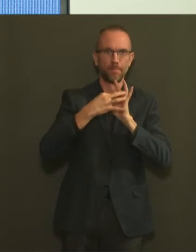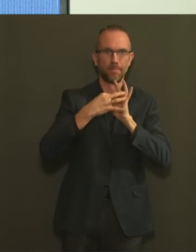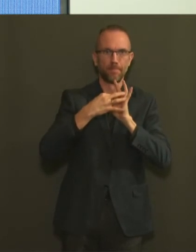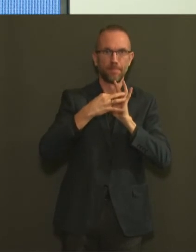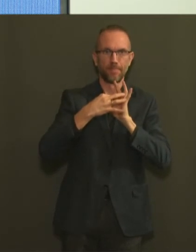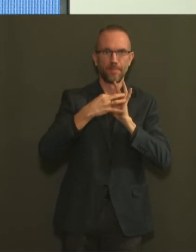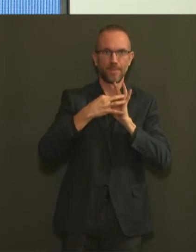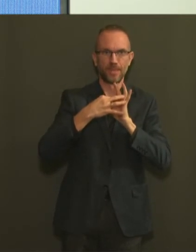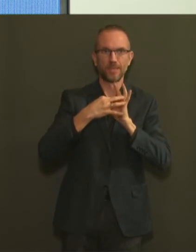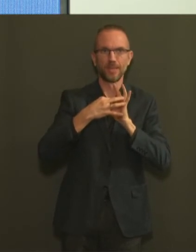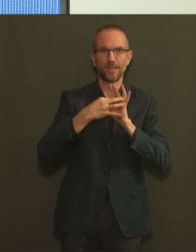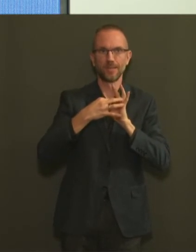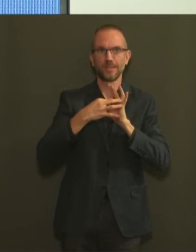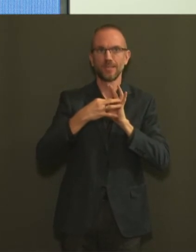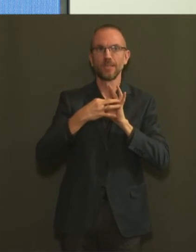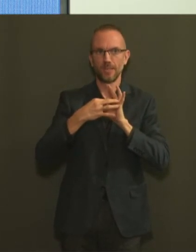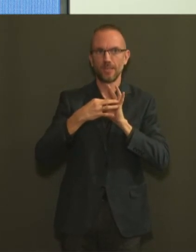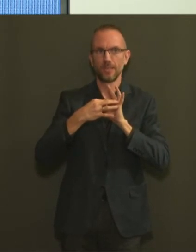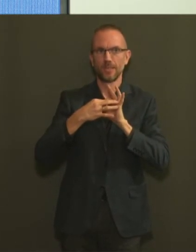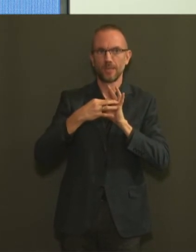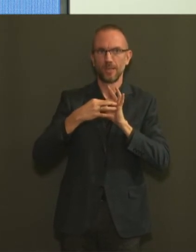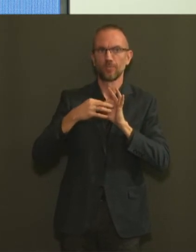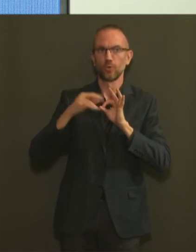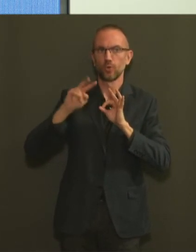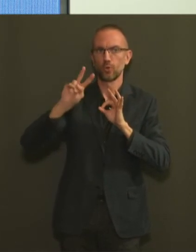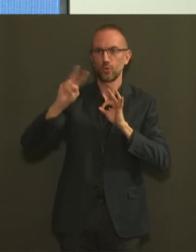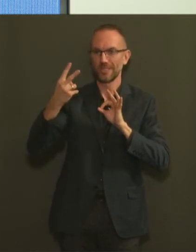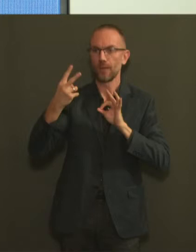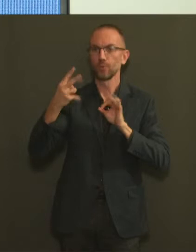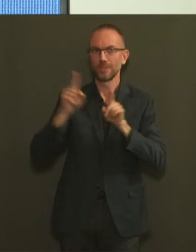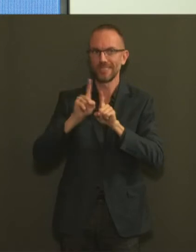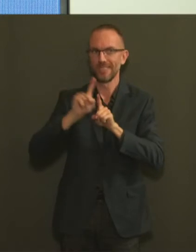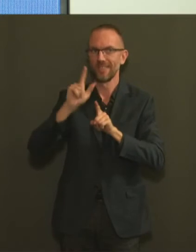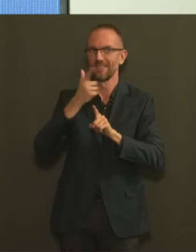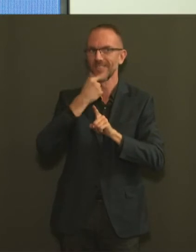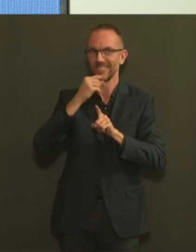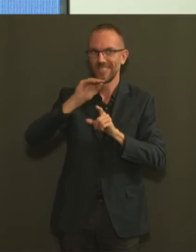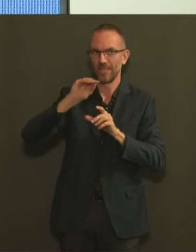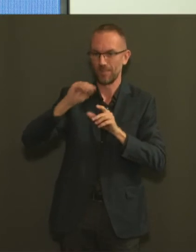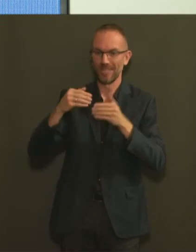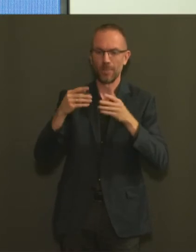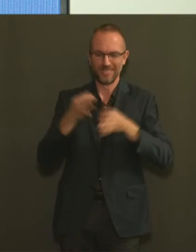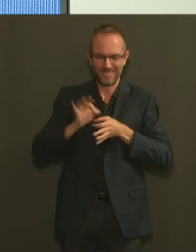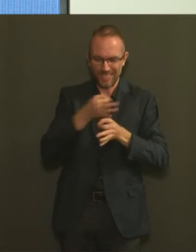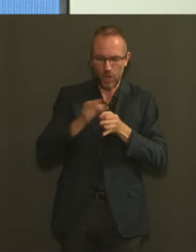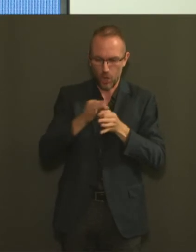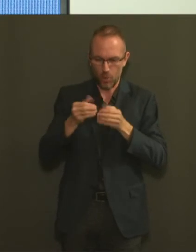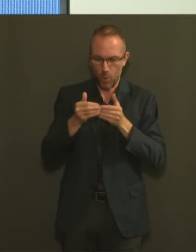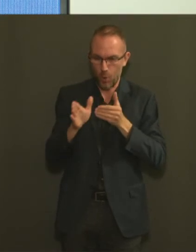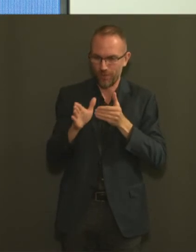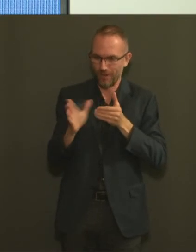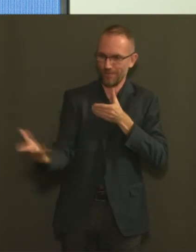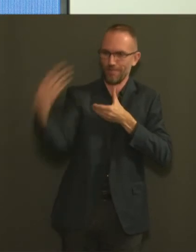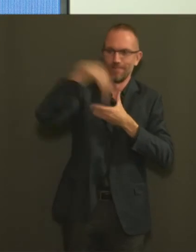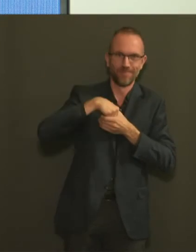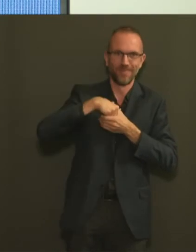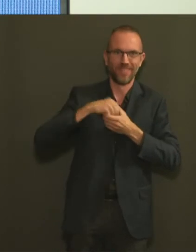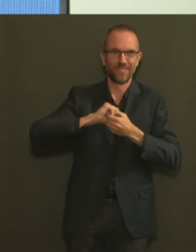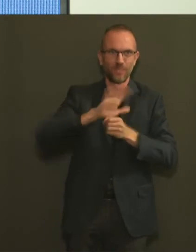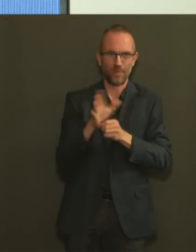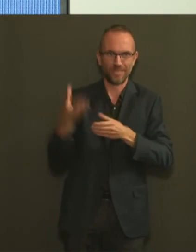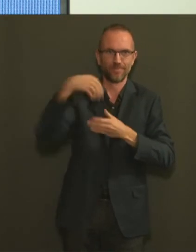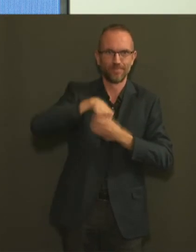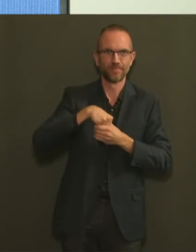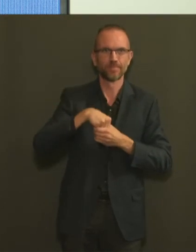du virus une meilleure couverture de la cellule pour que le virus puisse y pénétrer c'est un petit peu comme si vous aviez une clé